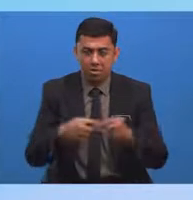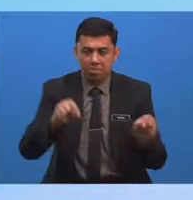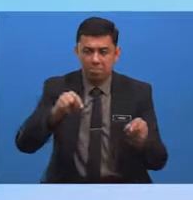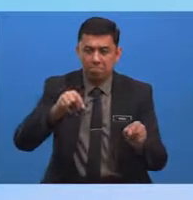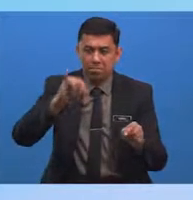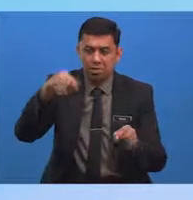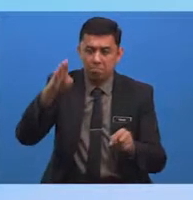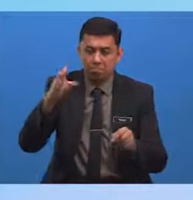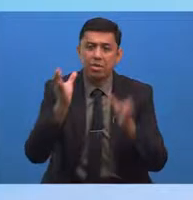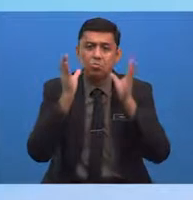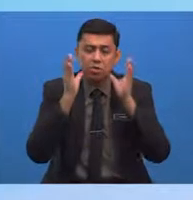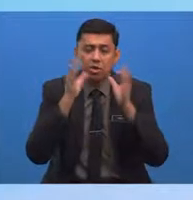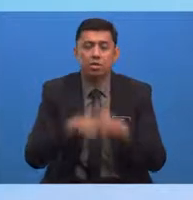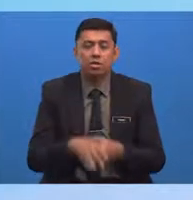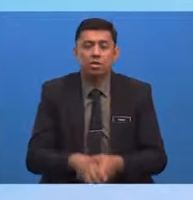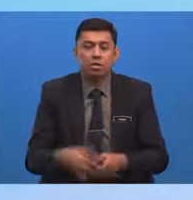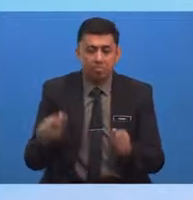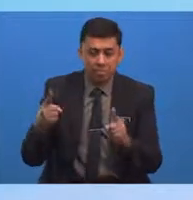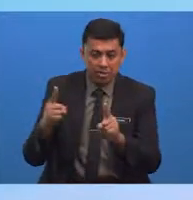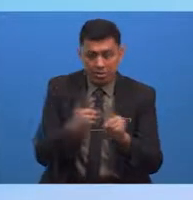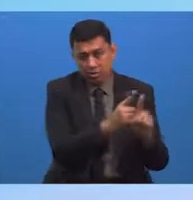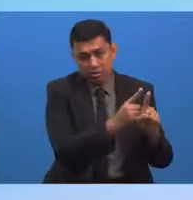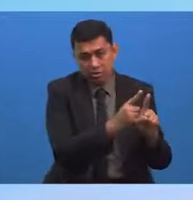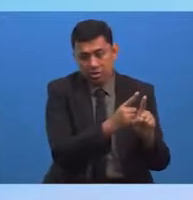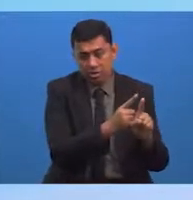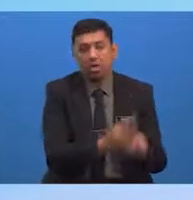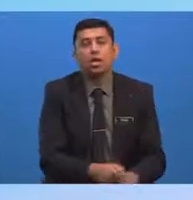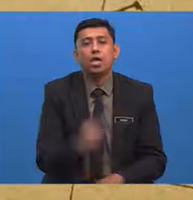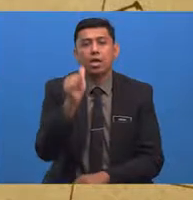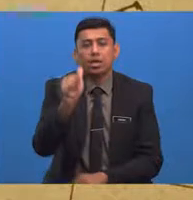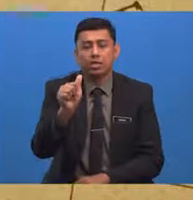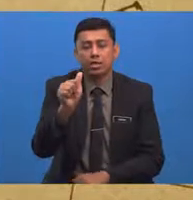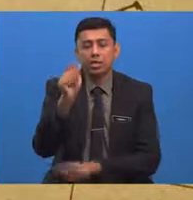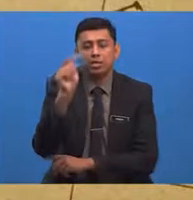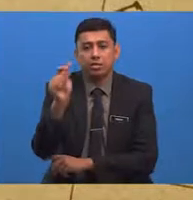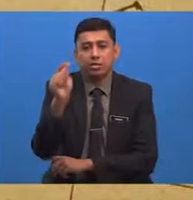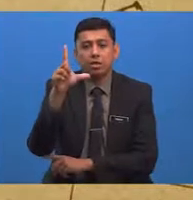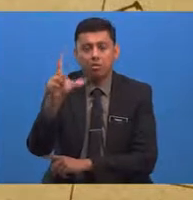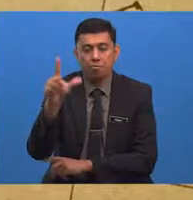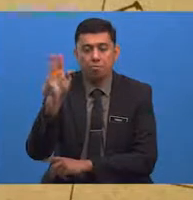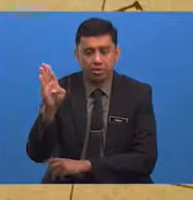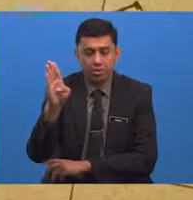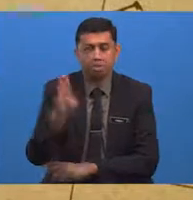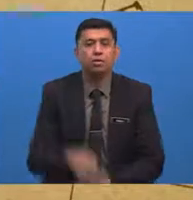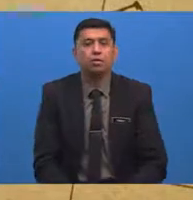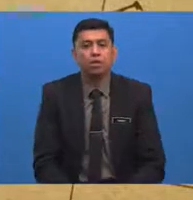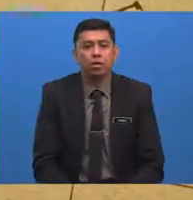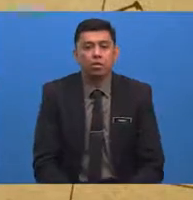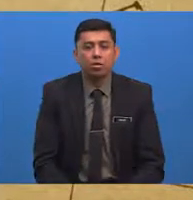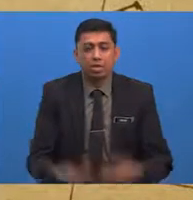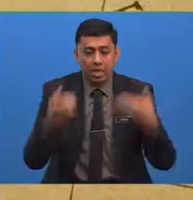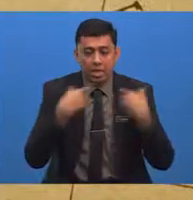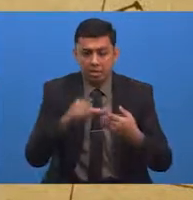Brunei dengan diiringi oleh Angkatan Tentera Laut British. Kehadiran James Brooke ke Brunei adalah